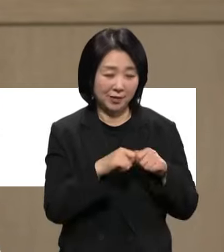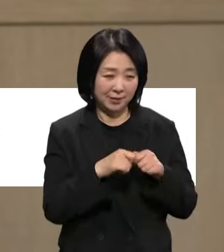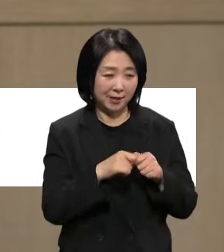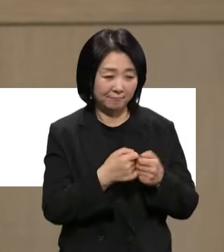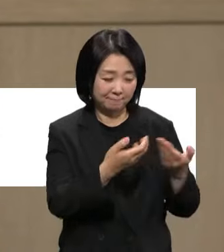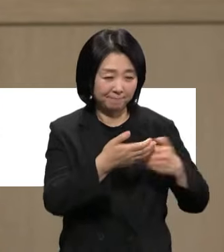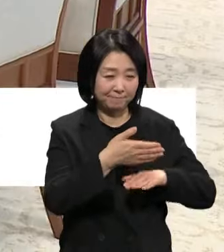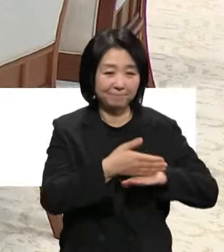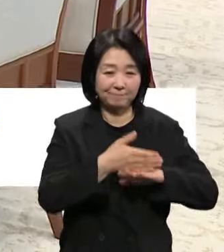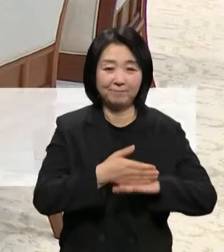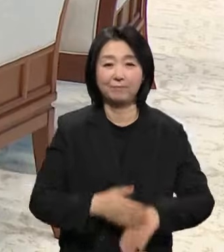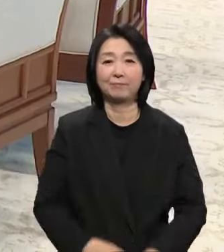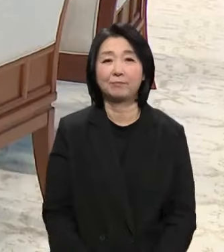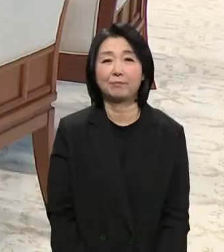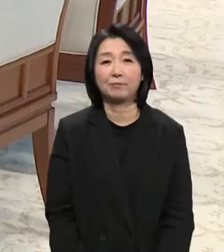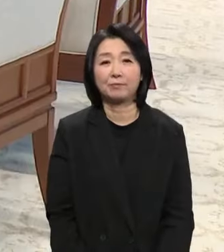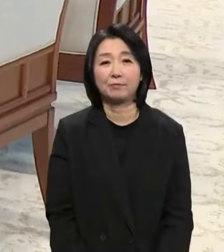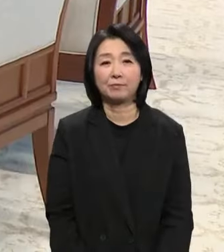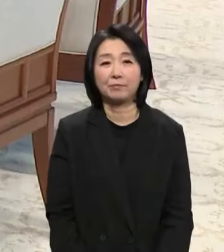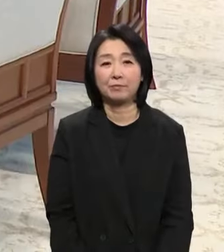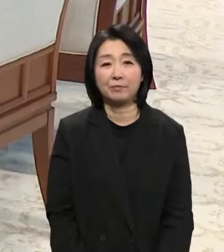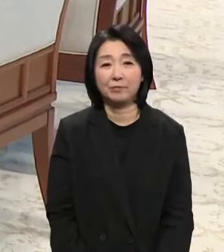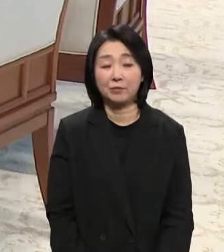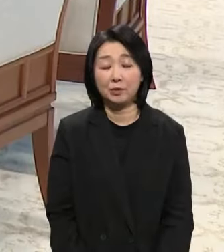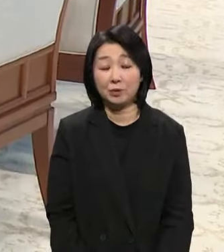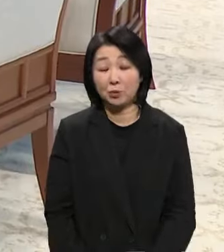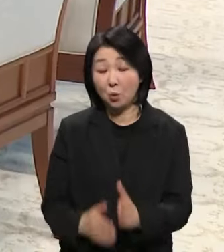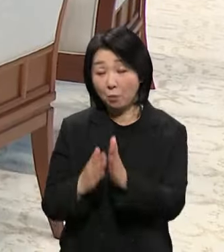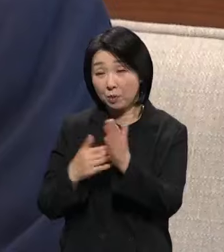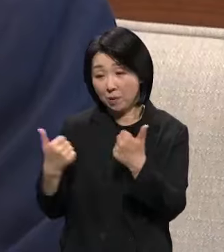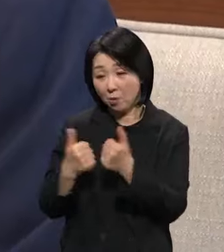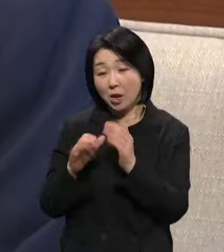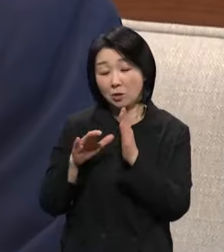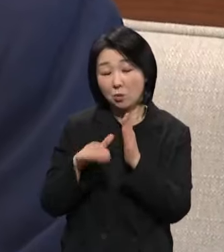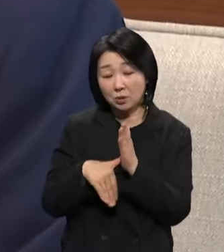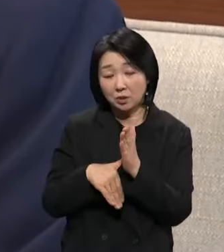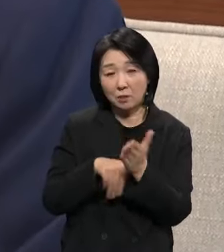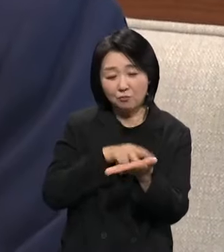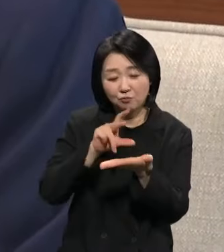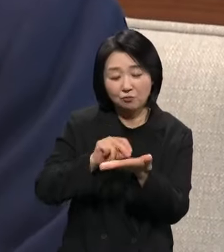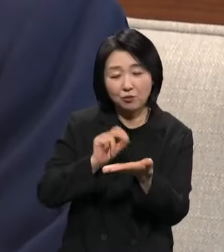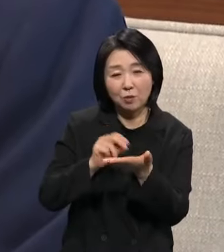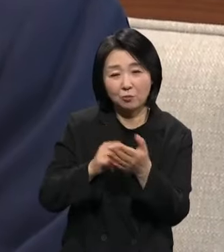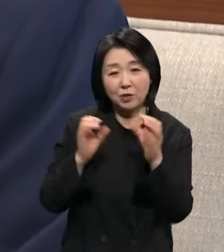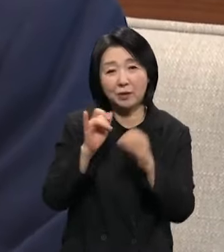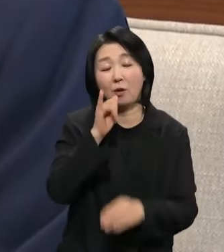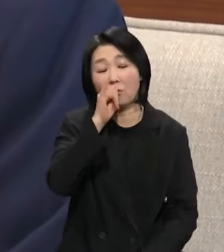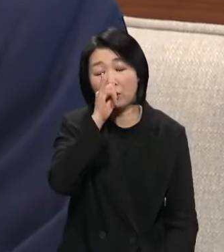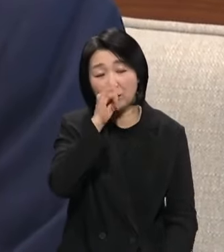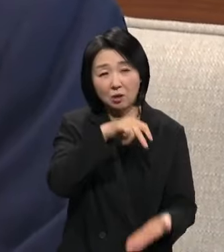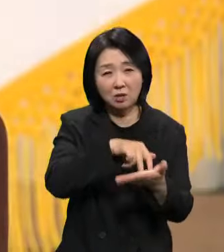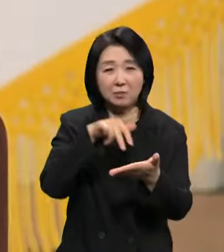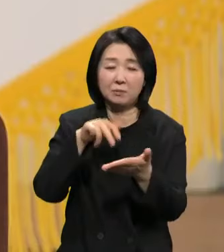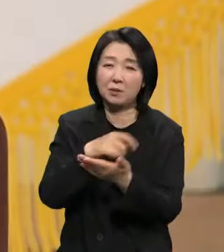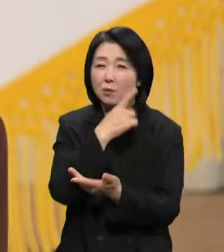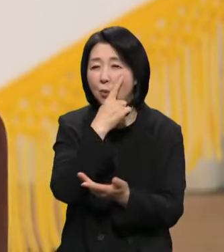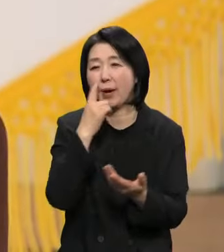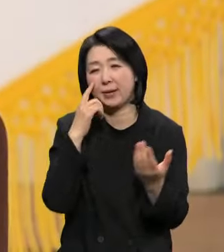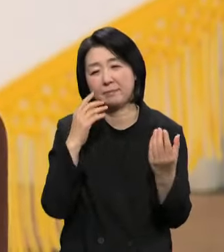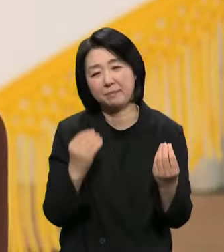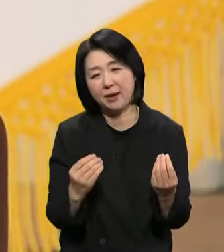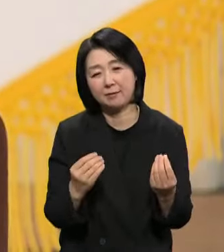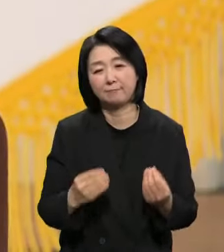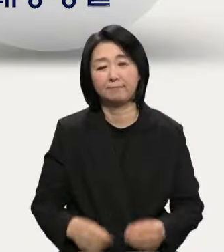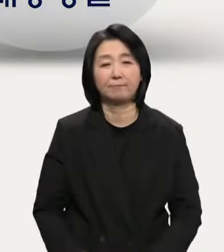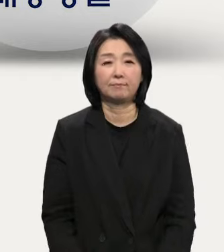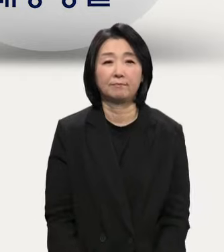감사하게 생각하고. 이후 비공개 회담에선 주요 현안에 관한 얘기가 오갔는데 서로 입장차만 확인한 걸로